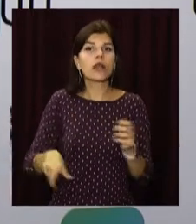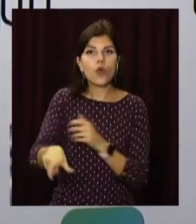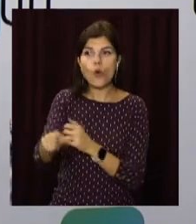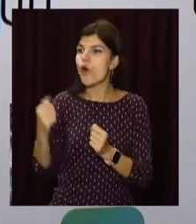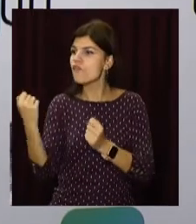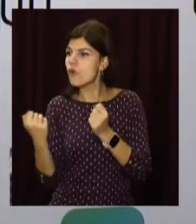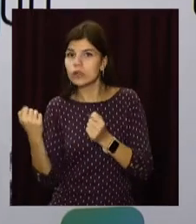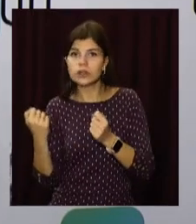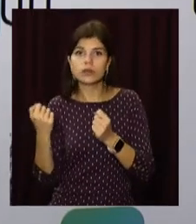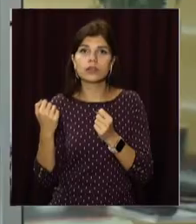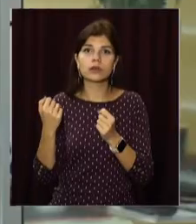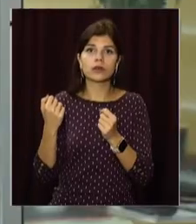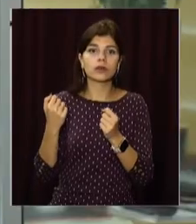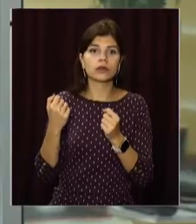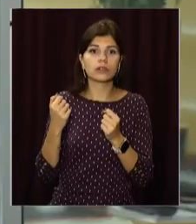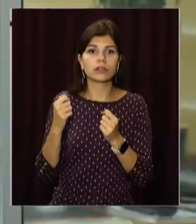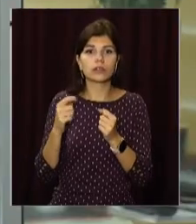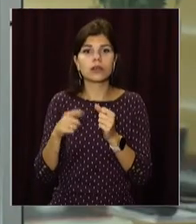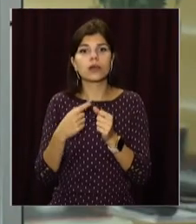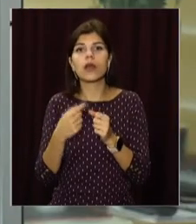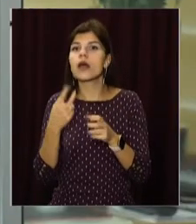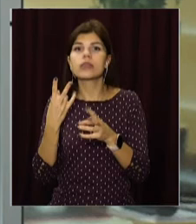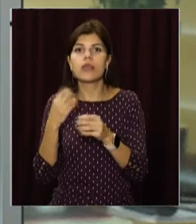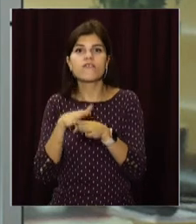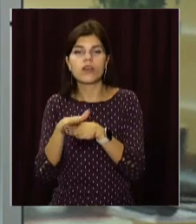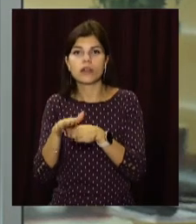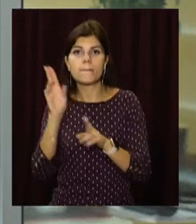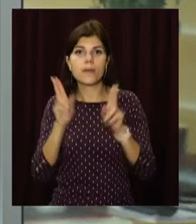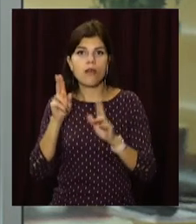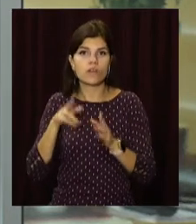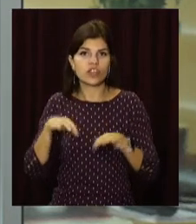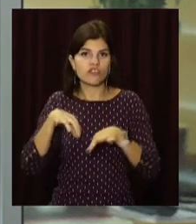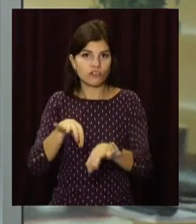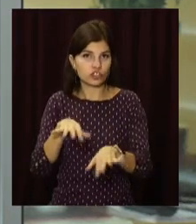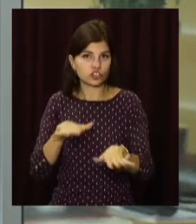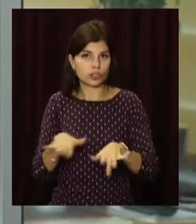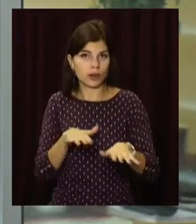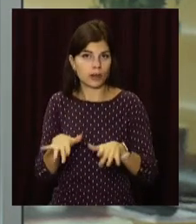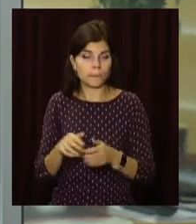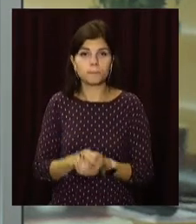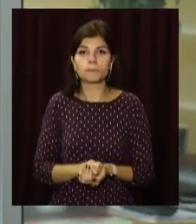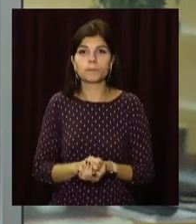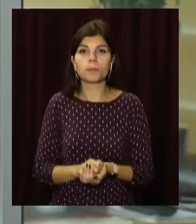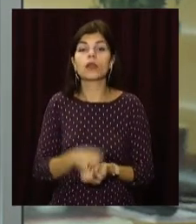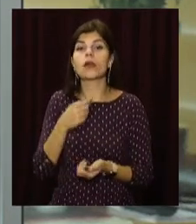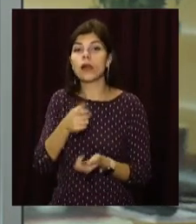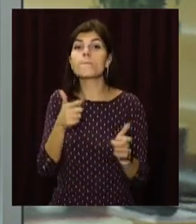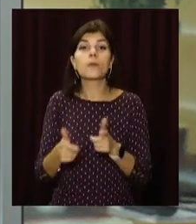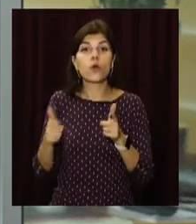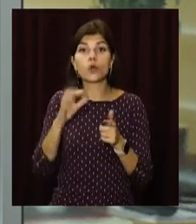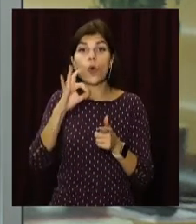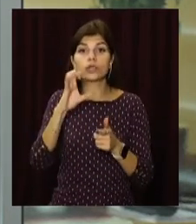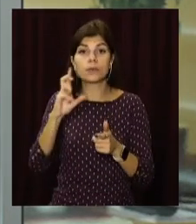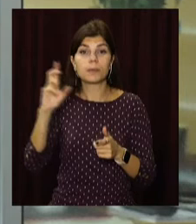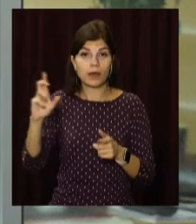невиконання правил руху. Підготовка до опалювального сезону триває в ОСББ Дніпра. Труби замінюють, промивають